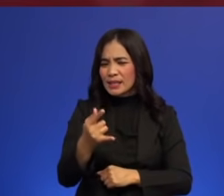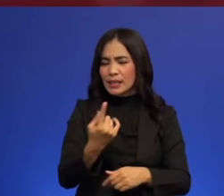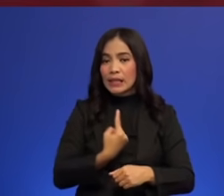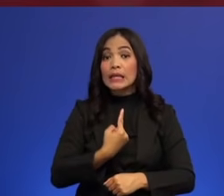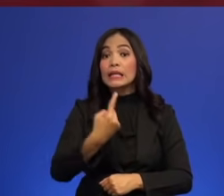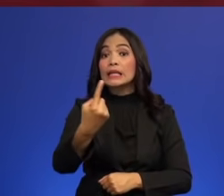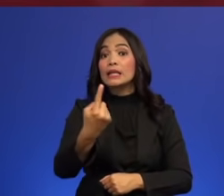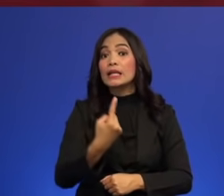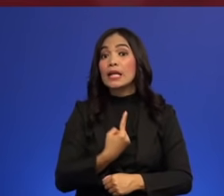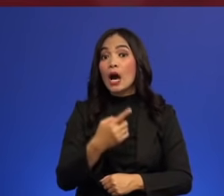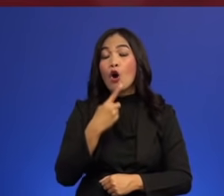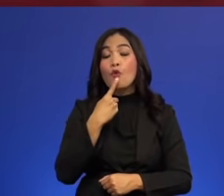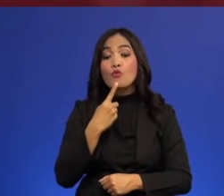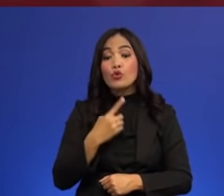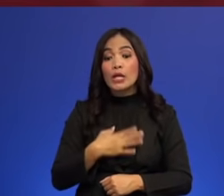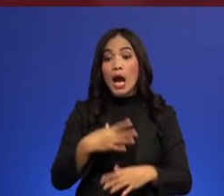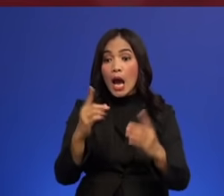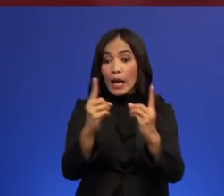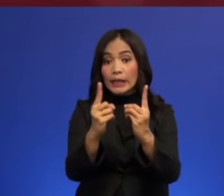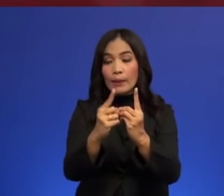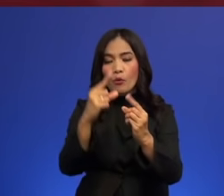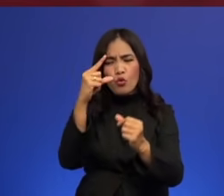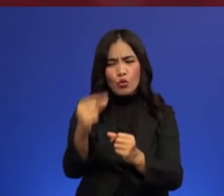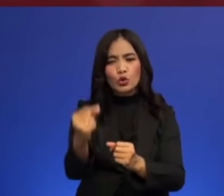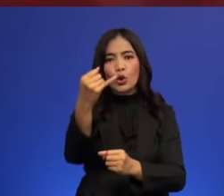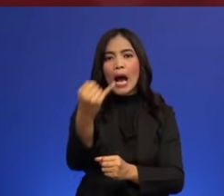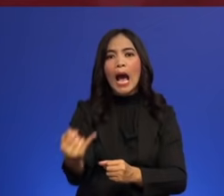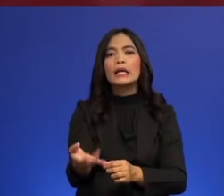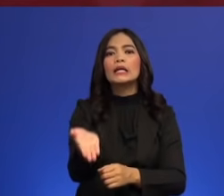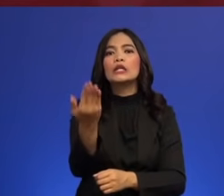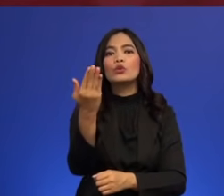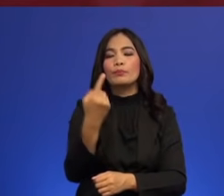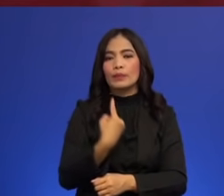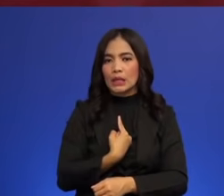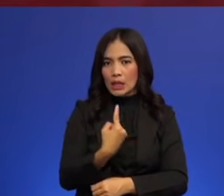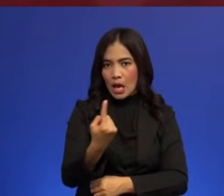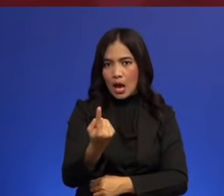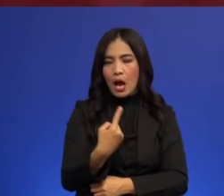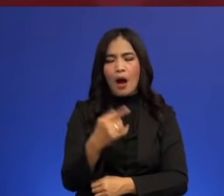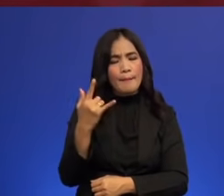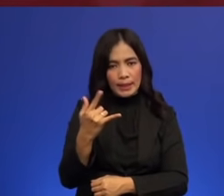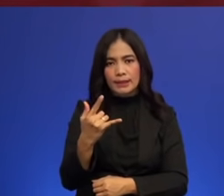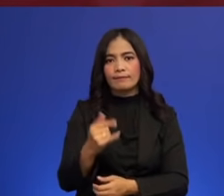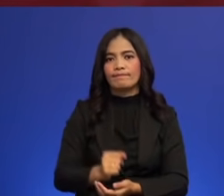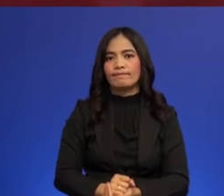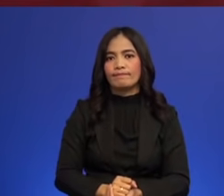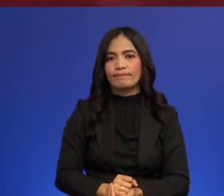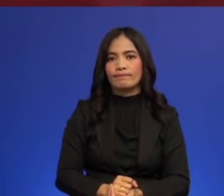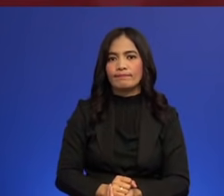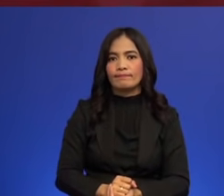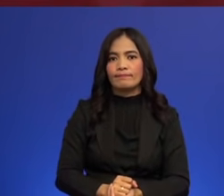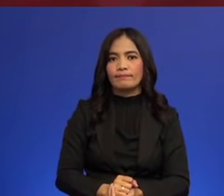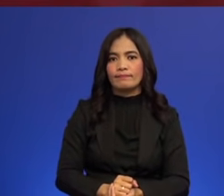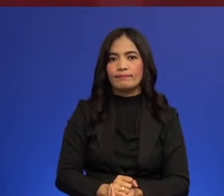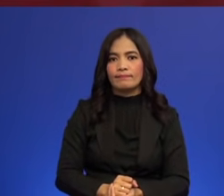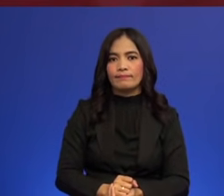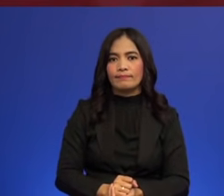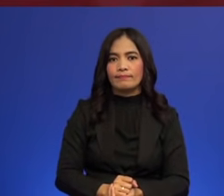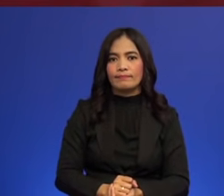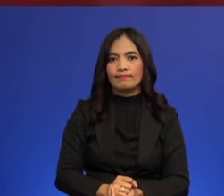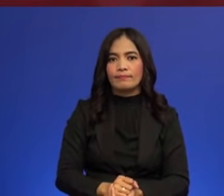kita akan menjumpai ujung jalan hidup kita. Pasti.